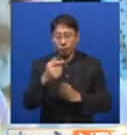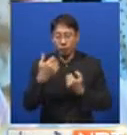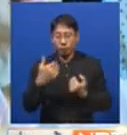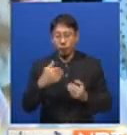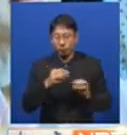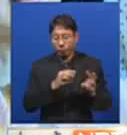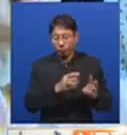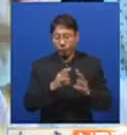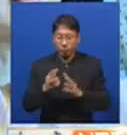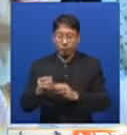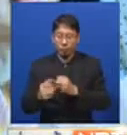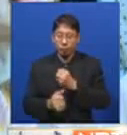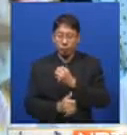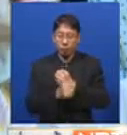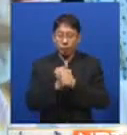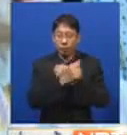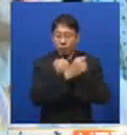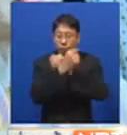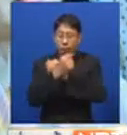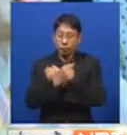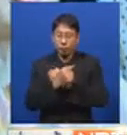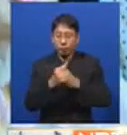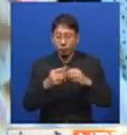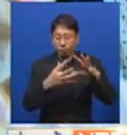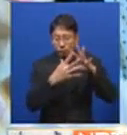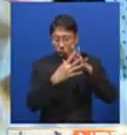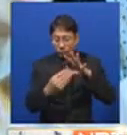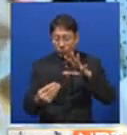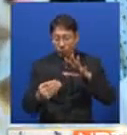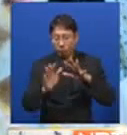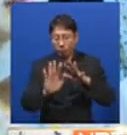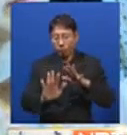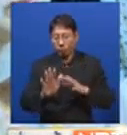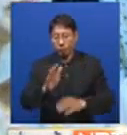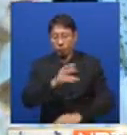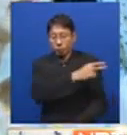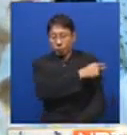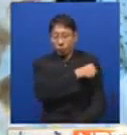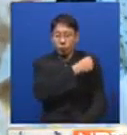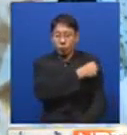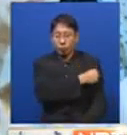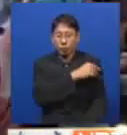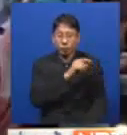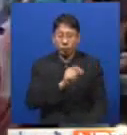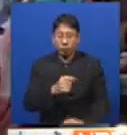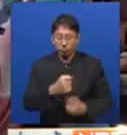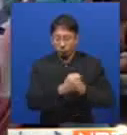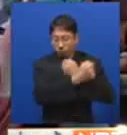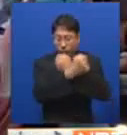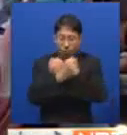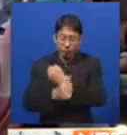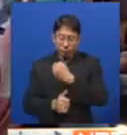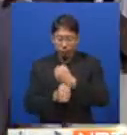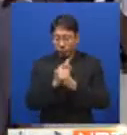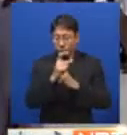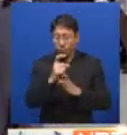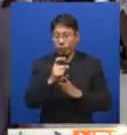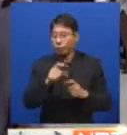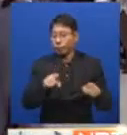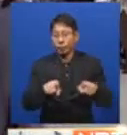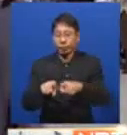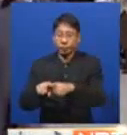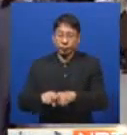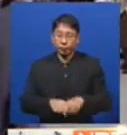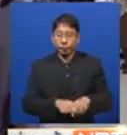มาตรการนึงคือป้องกันไม่ให้มีการติดเชื้อในโรงพยาบาลก็คือบุคลากรในโรงพยาบาลก็จะต้องปลอดภัยด้วย ส่วนมาตรการการเฝ้า